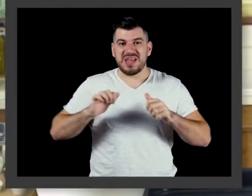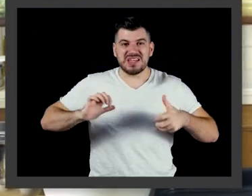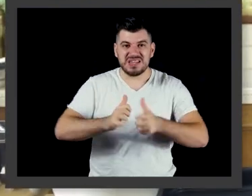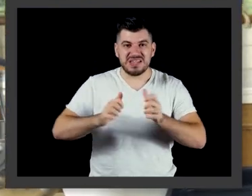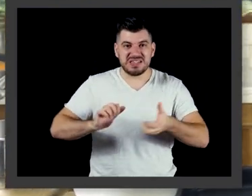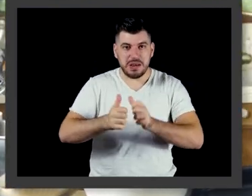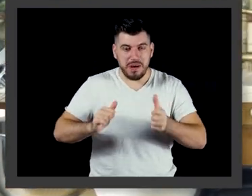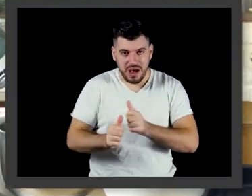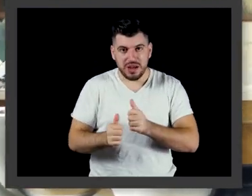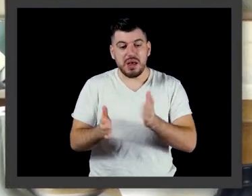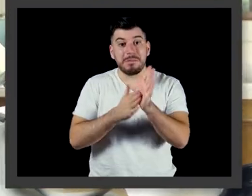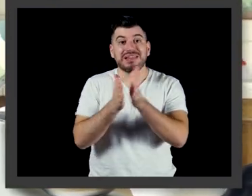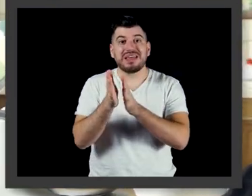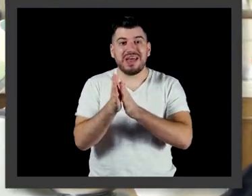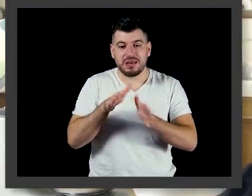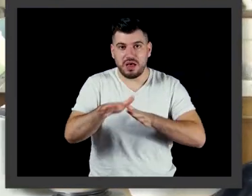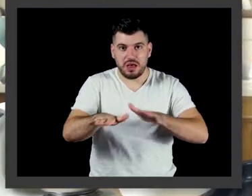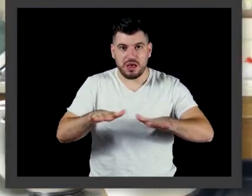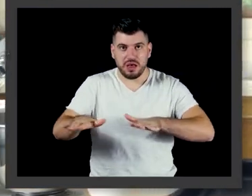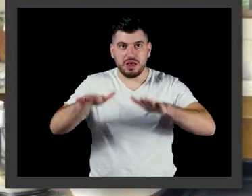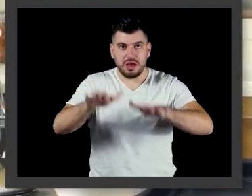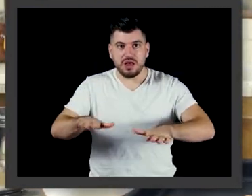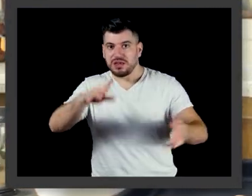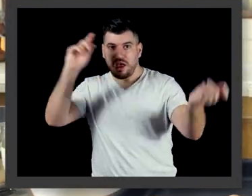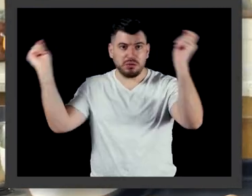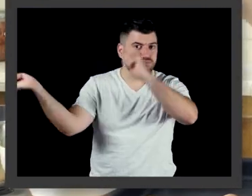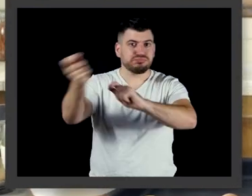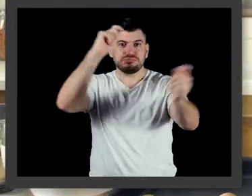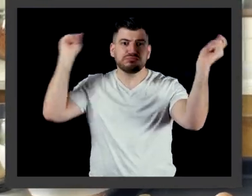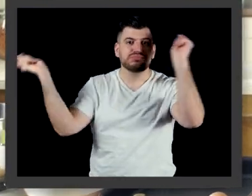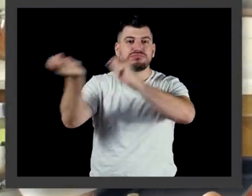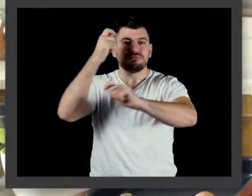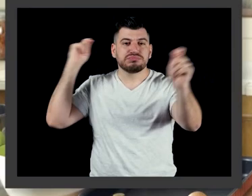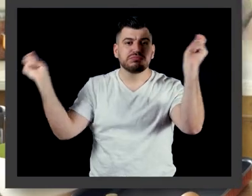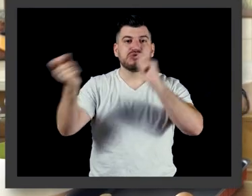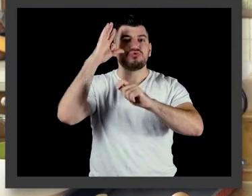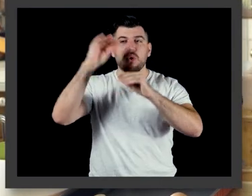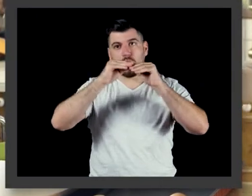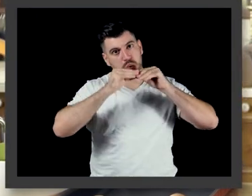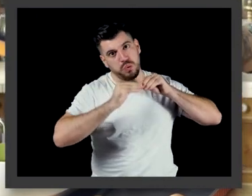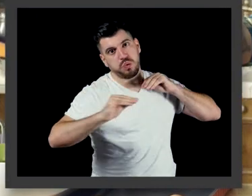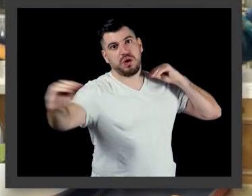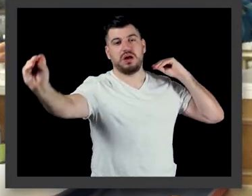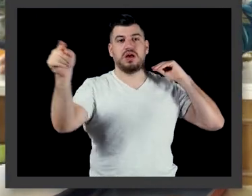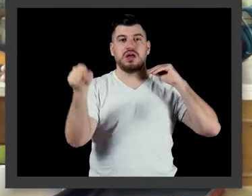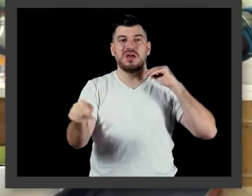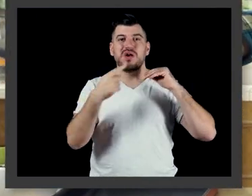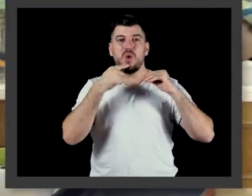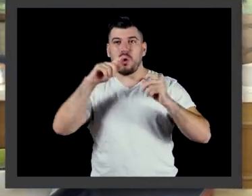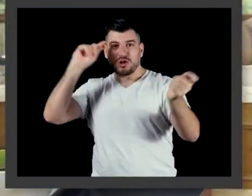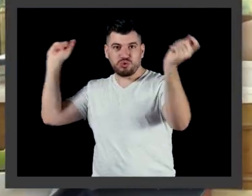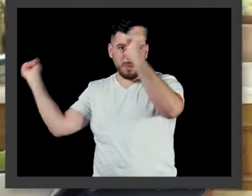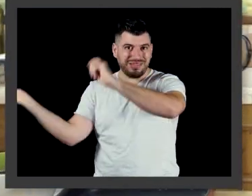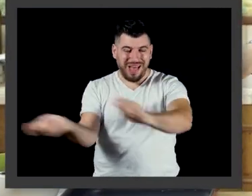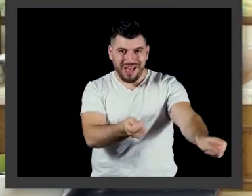ο μάστορας με τα χέρια χωρίς πλάστη και έτσι όπως είναι αρχίζει, του περνάει γύρω-γύρω από πάνω του και το πετάει. Και μόλις το πετάει κολλάει εκείνη η